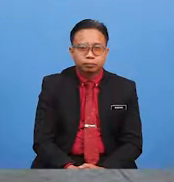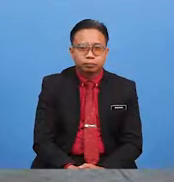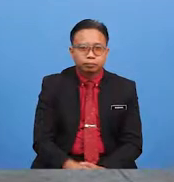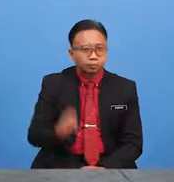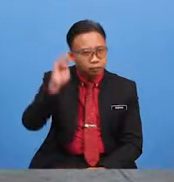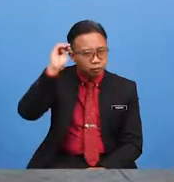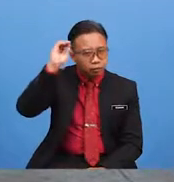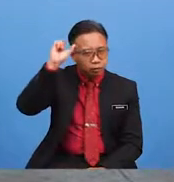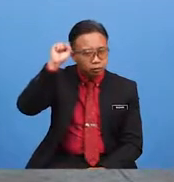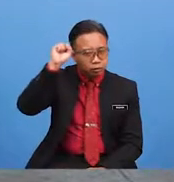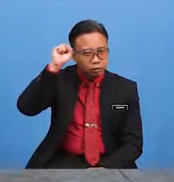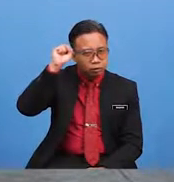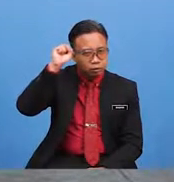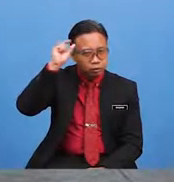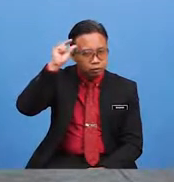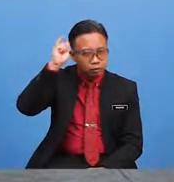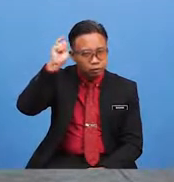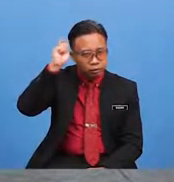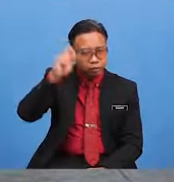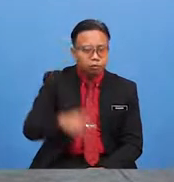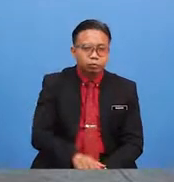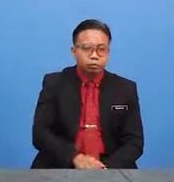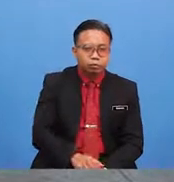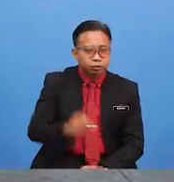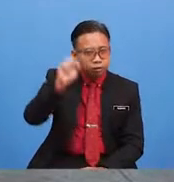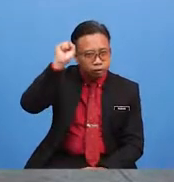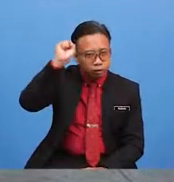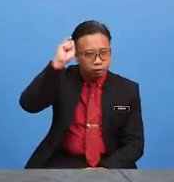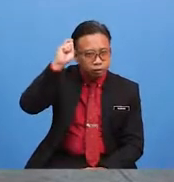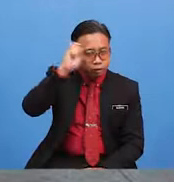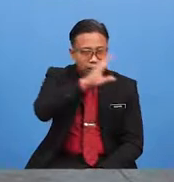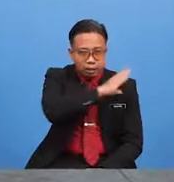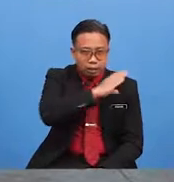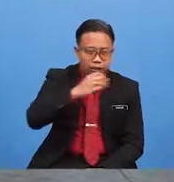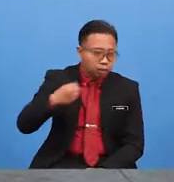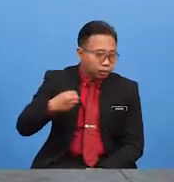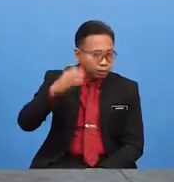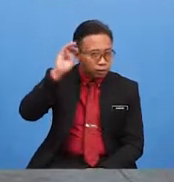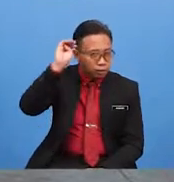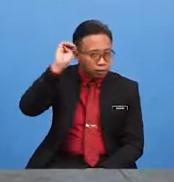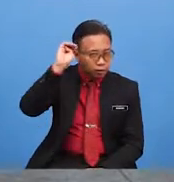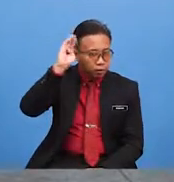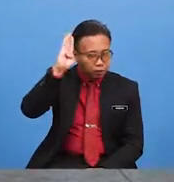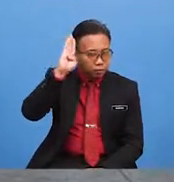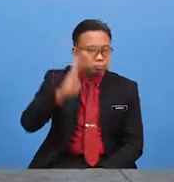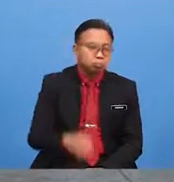Masaccio, Giotto, Sandro Botticelli dan Michelangelo